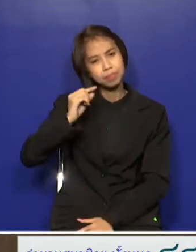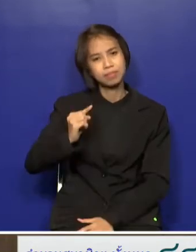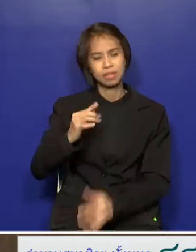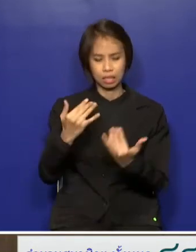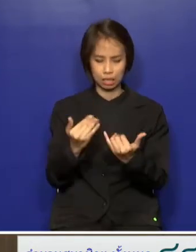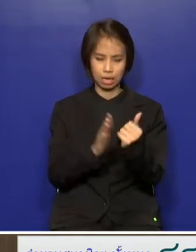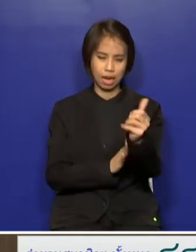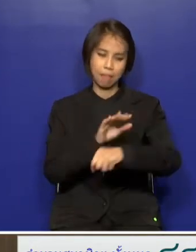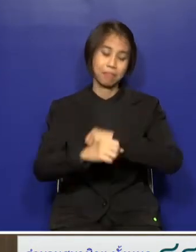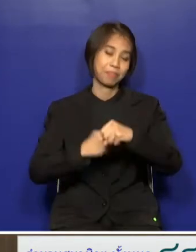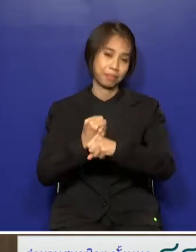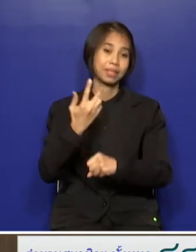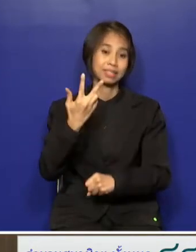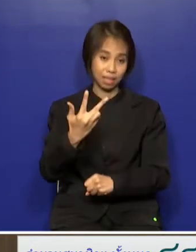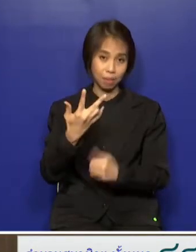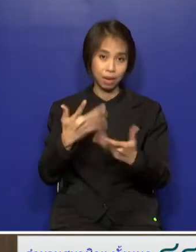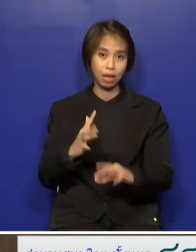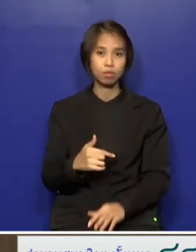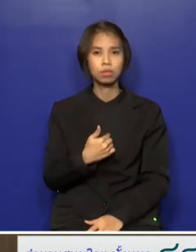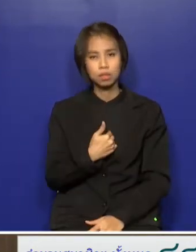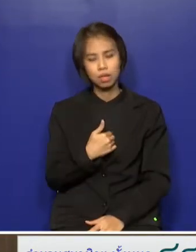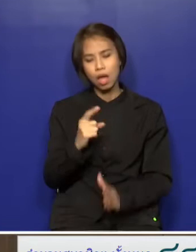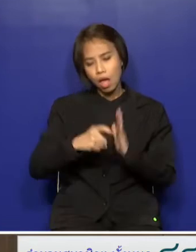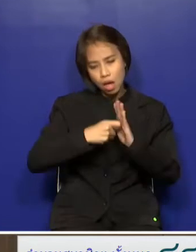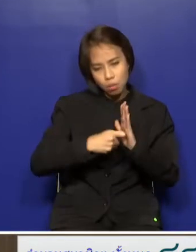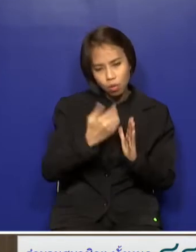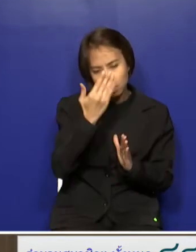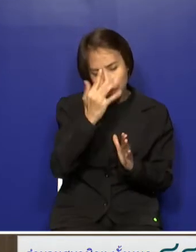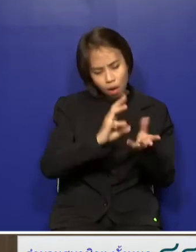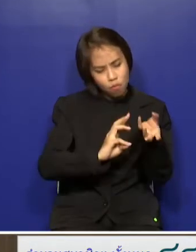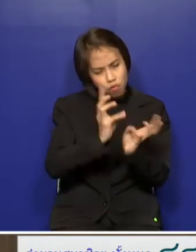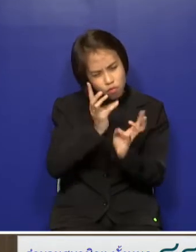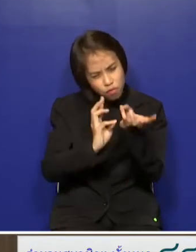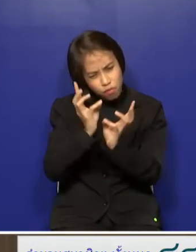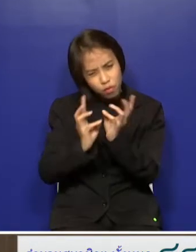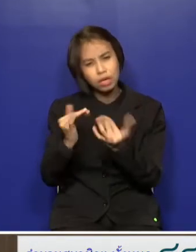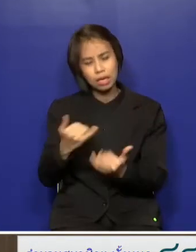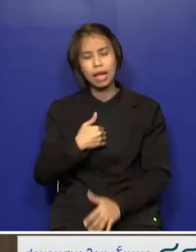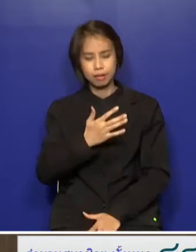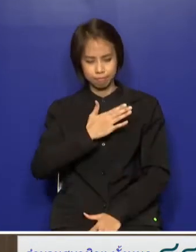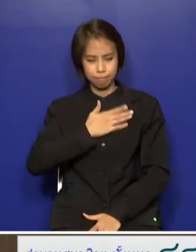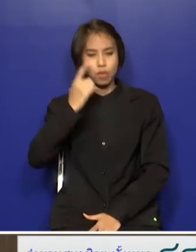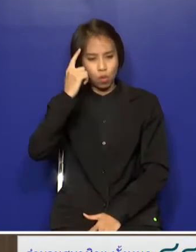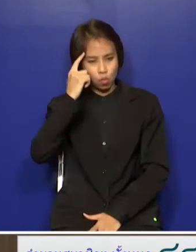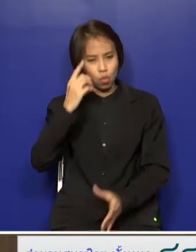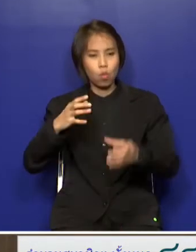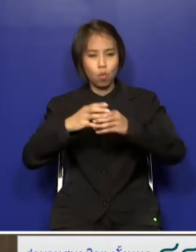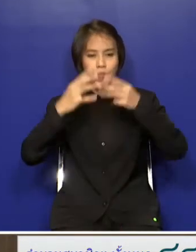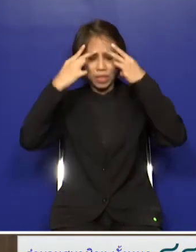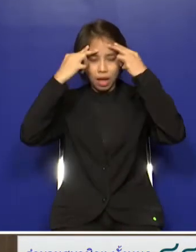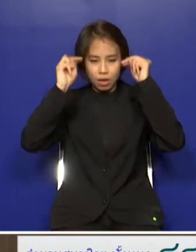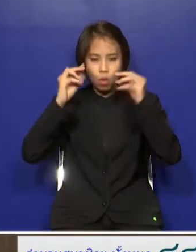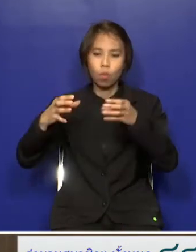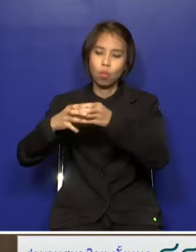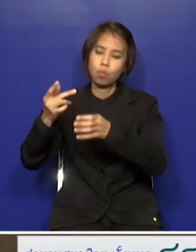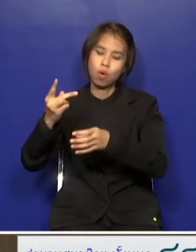แล้วที่เรารับรู้นะคะดิฉันจะไม่ขอพูดถึงสาเหตุของฝุ่นแล้วเพราะดิฉันมั่นใจว่าทั้งนายกรัฐมนตรีทั้งคณะรัฐมนตรีรวมถึงประชาชนทั้งประเ